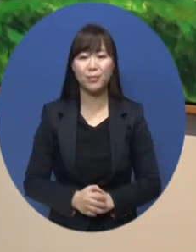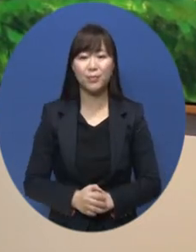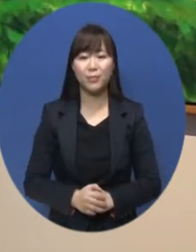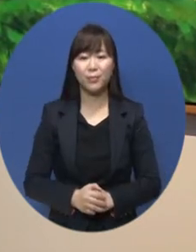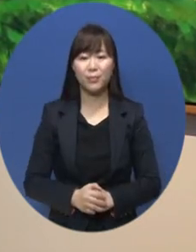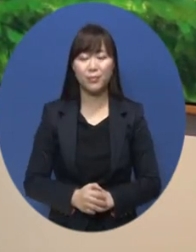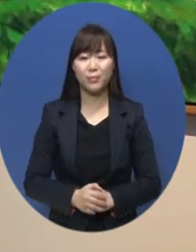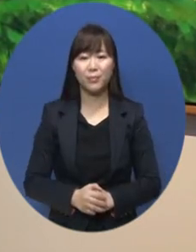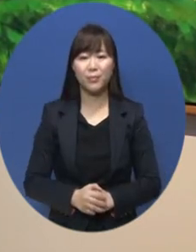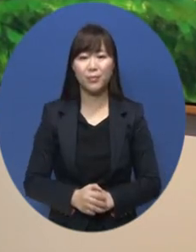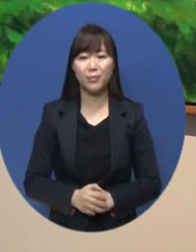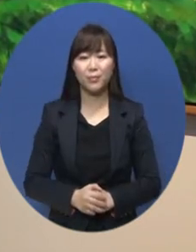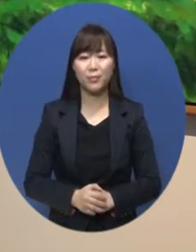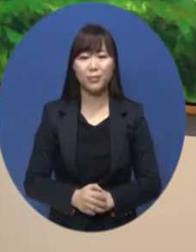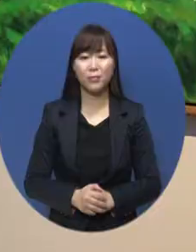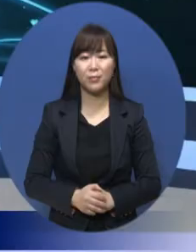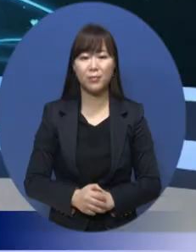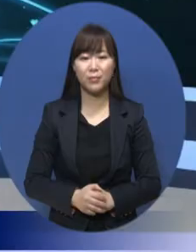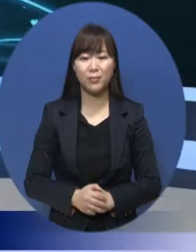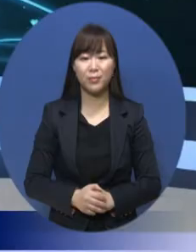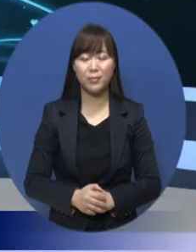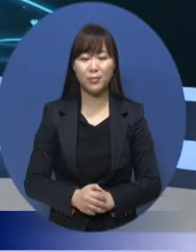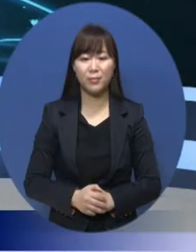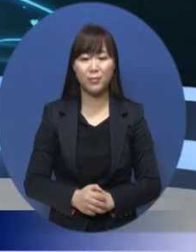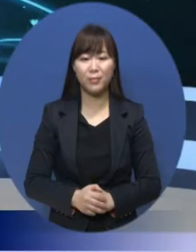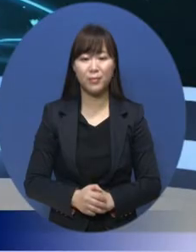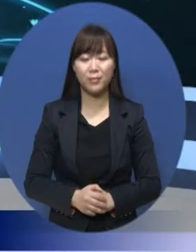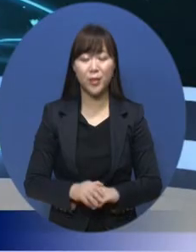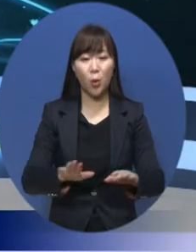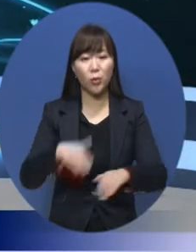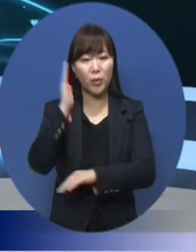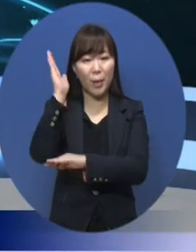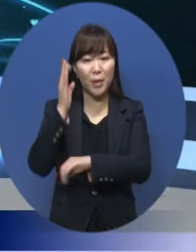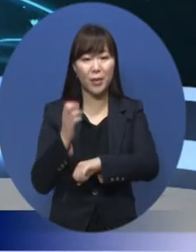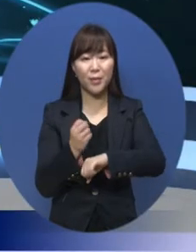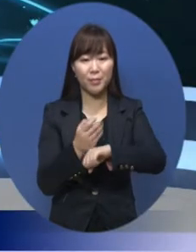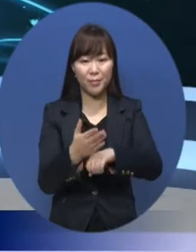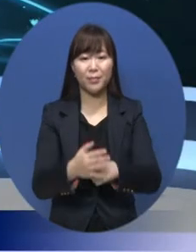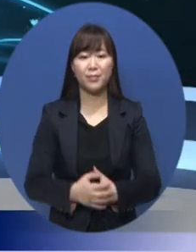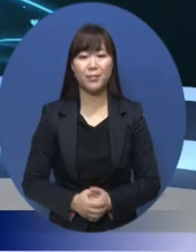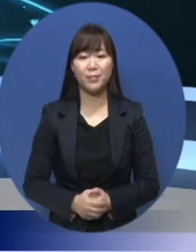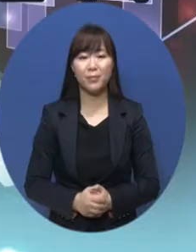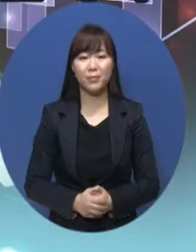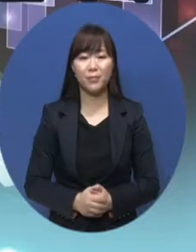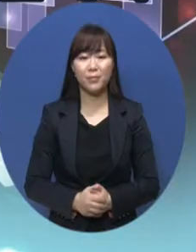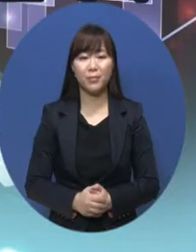복지TV 뉴스 이소영입니다. 이어서 오늘도 한마디입니다.